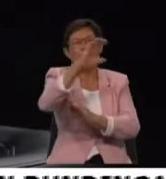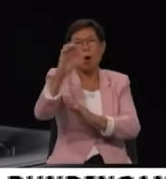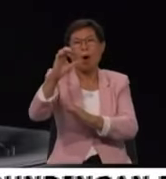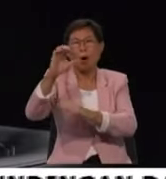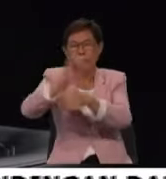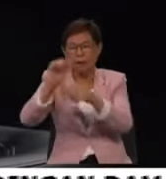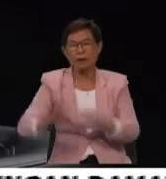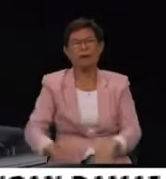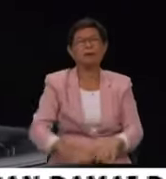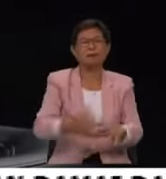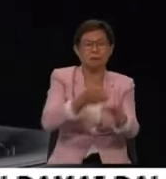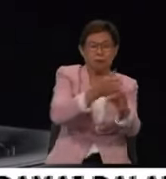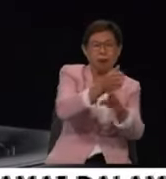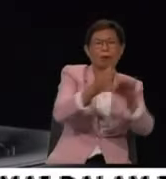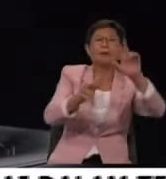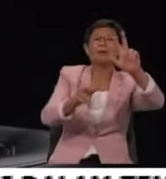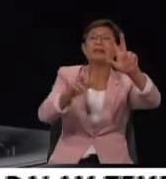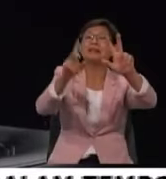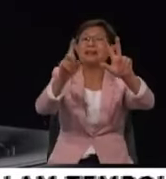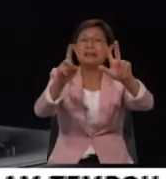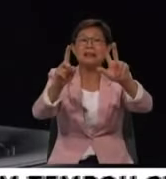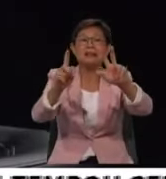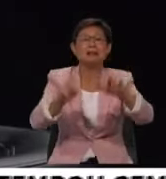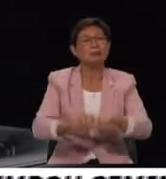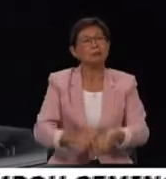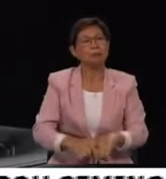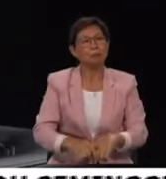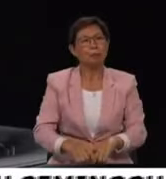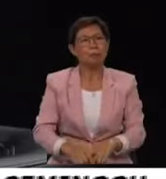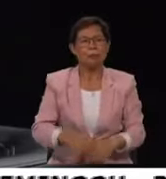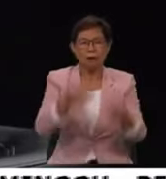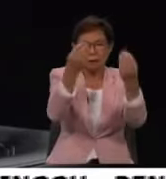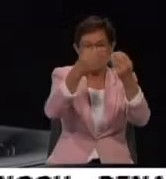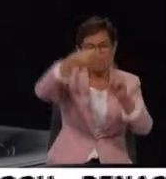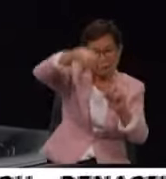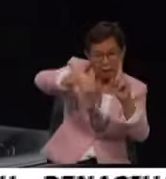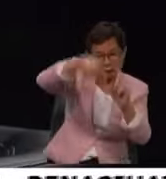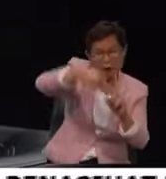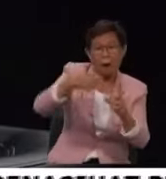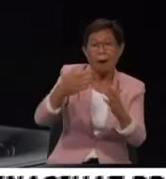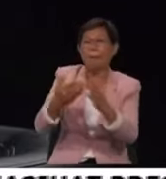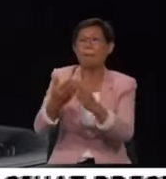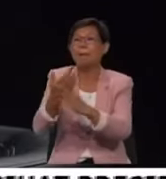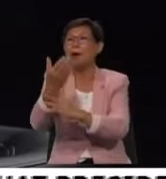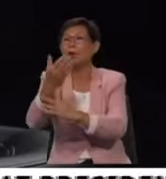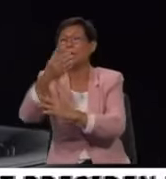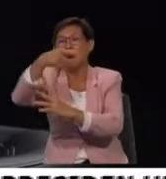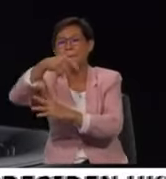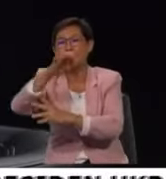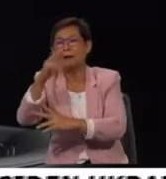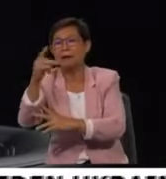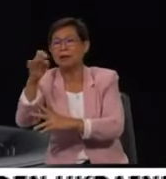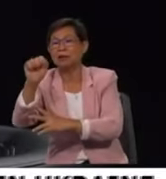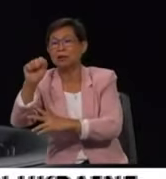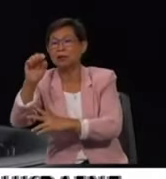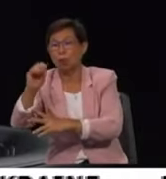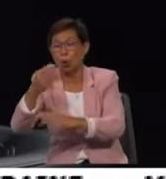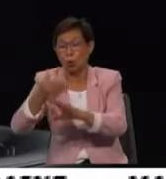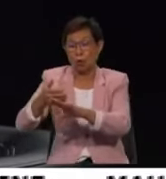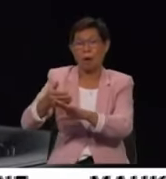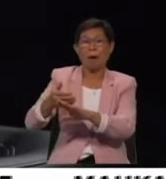sektor-sektor 3D. M hm. Kalau ikut data pembangunan sumber Malaysia melalui PERKESO sebelum PKP kita pernah ada